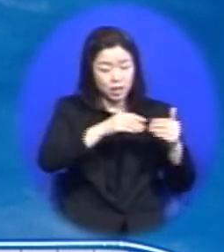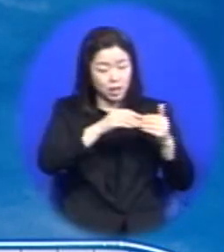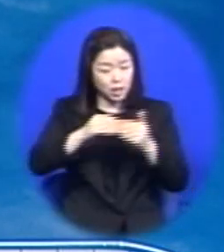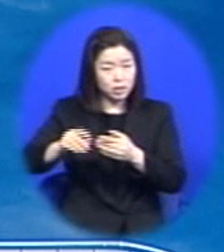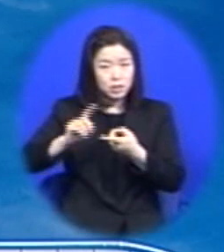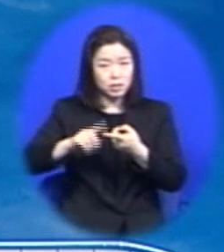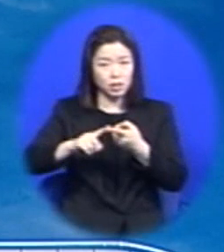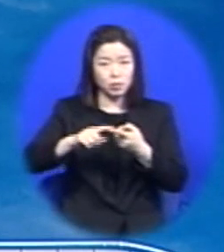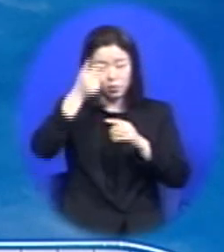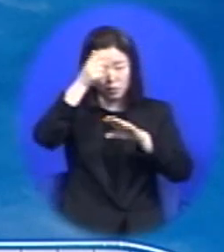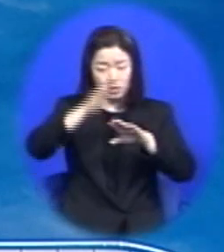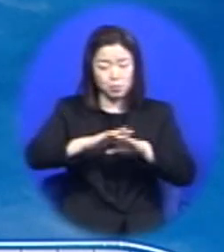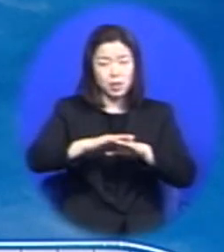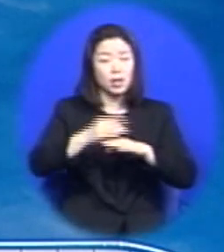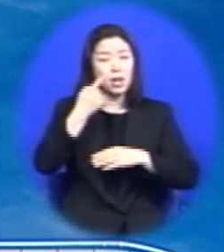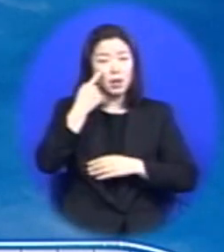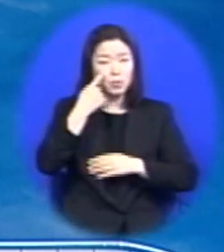드려보시면